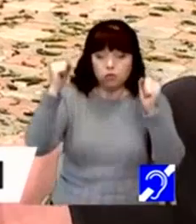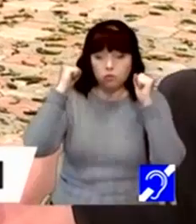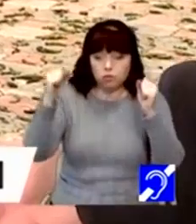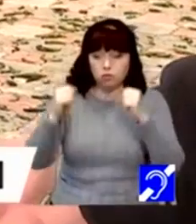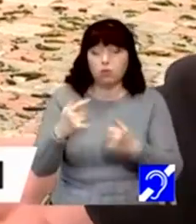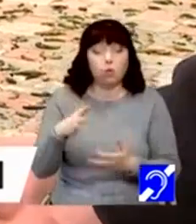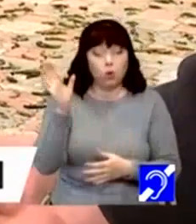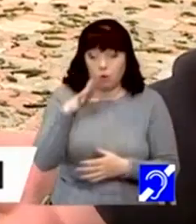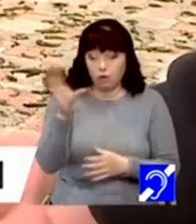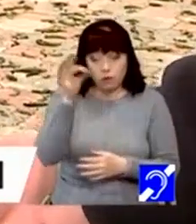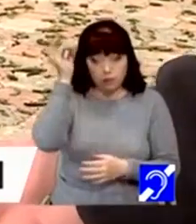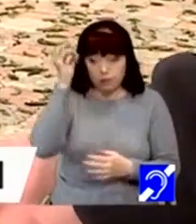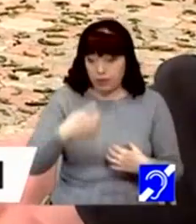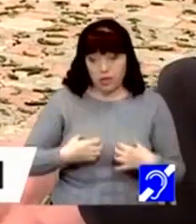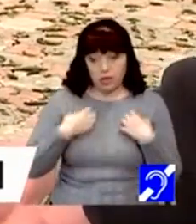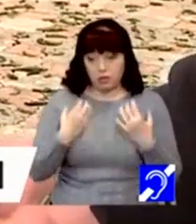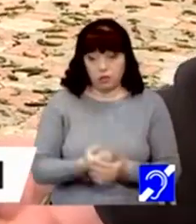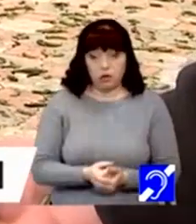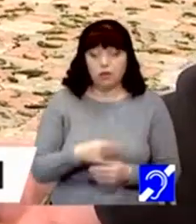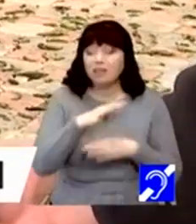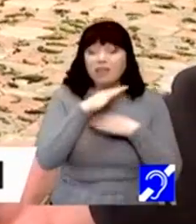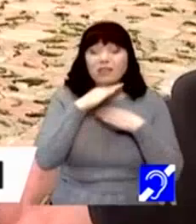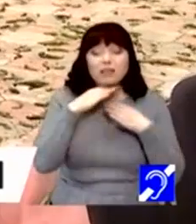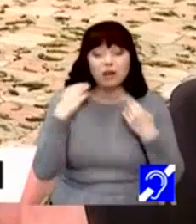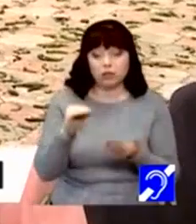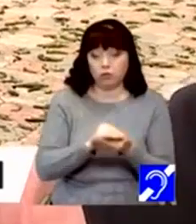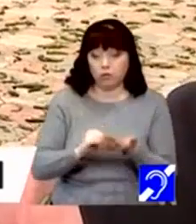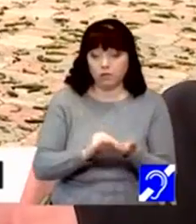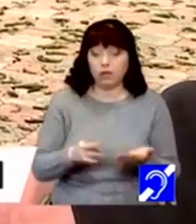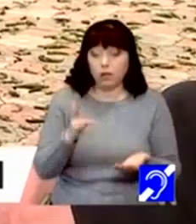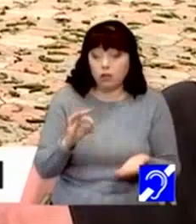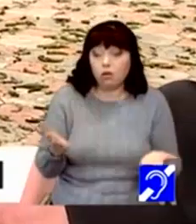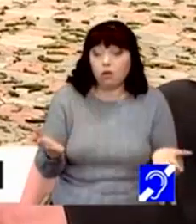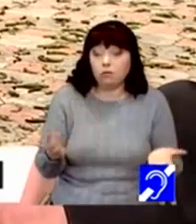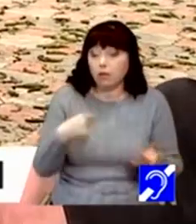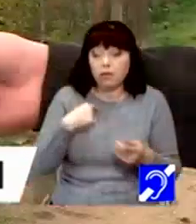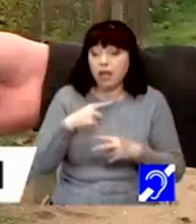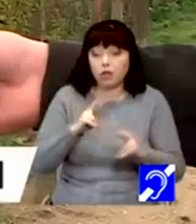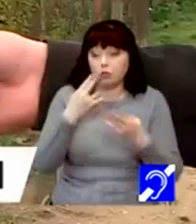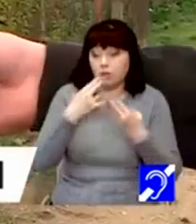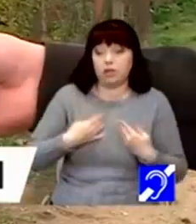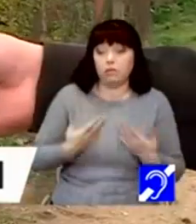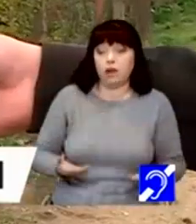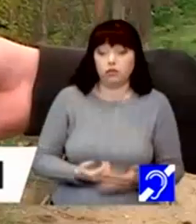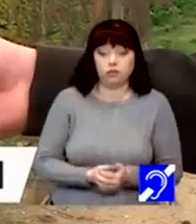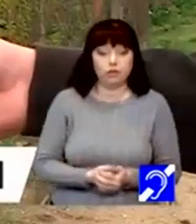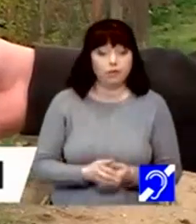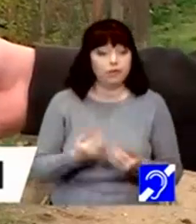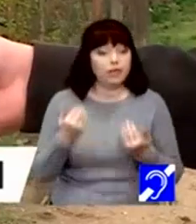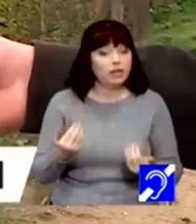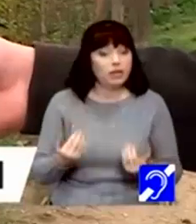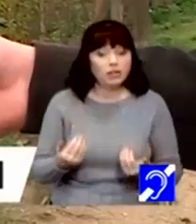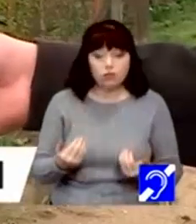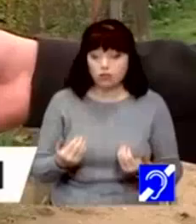să dați și spate nu vrem să repete lucrurile astea Da nu ne intreaba pe noi acuma nu e aceea a fost o